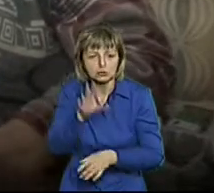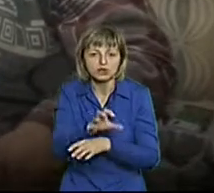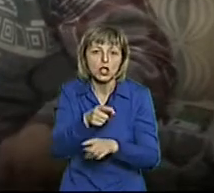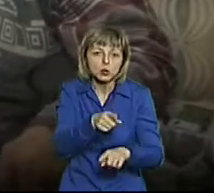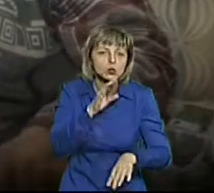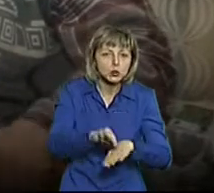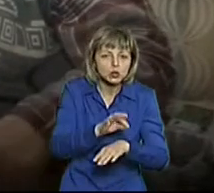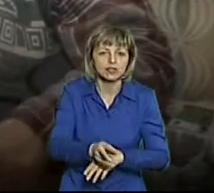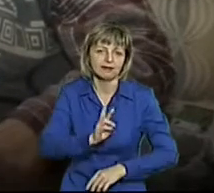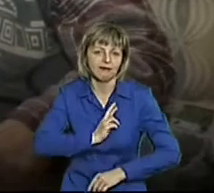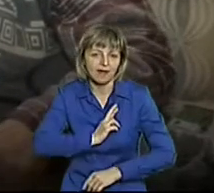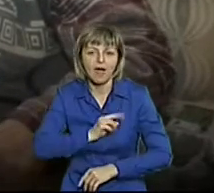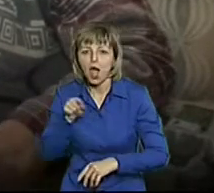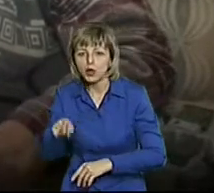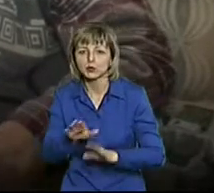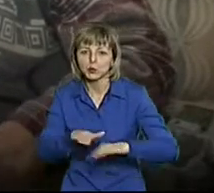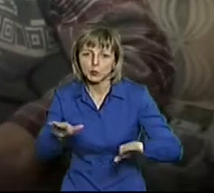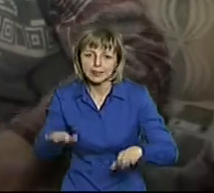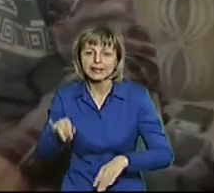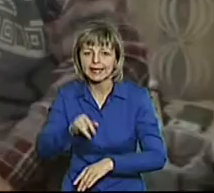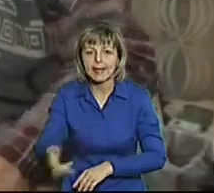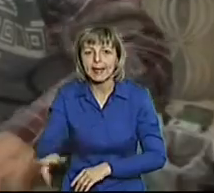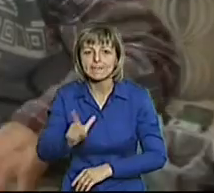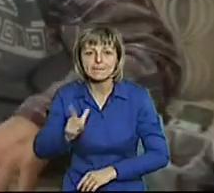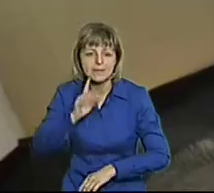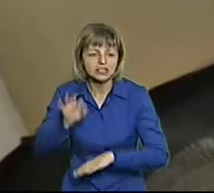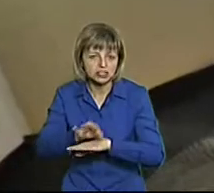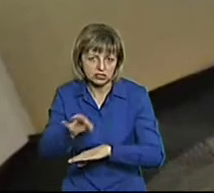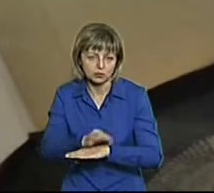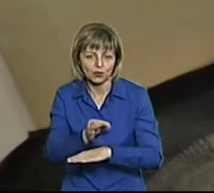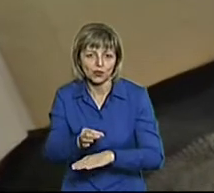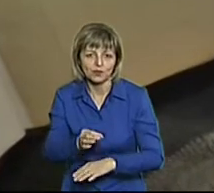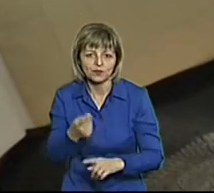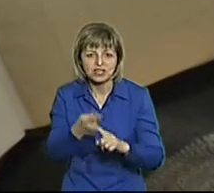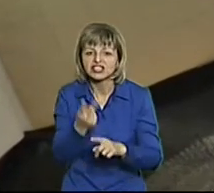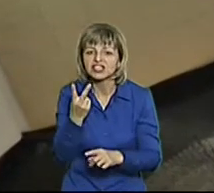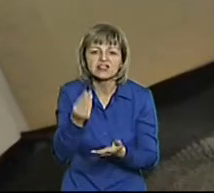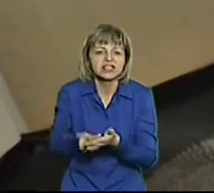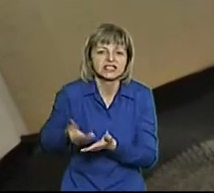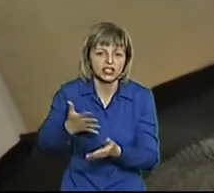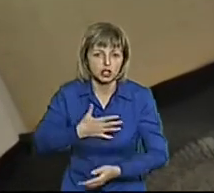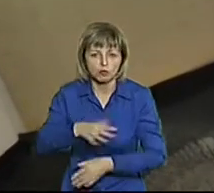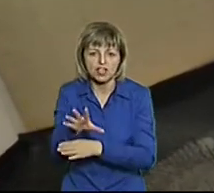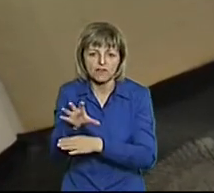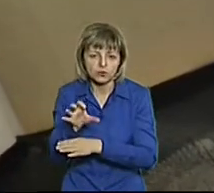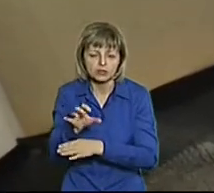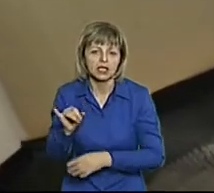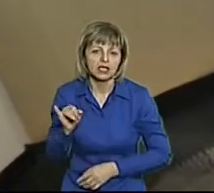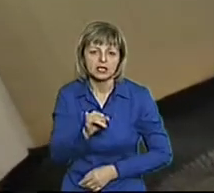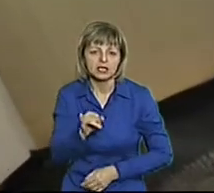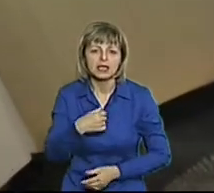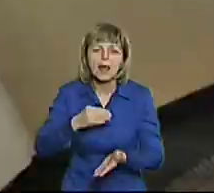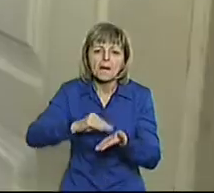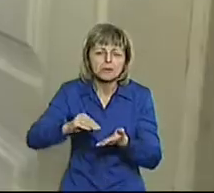діти і ми. От дві таких цінних моїх фотографій. І пишу, я